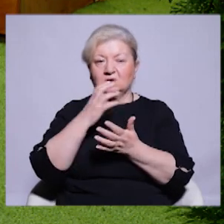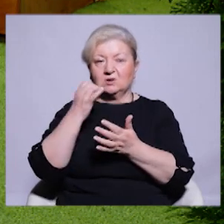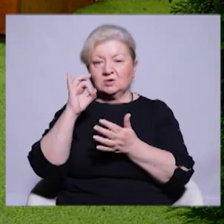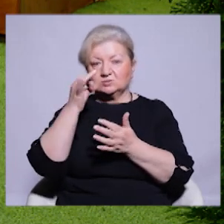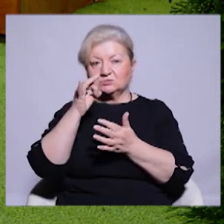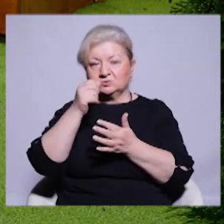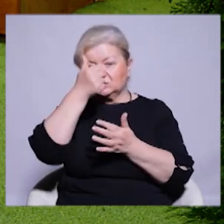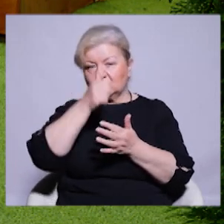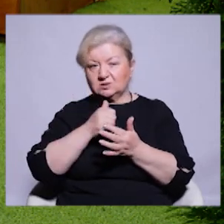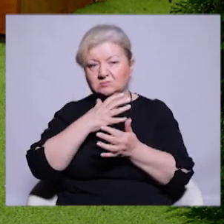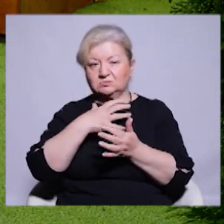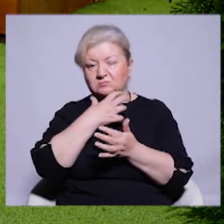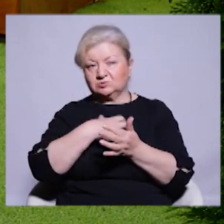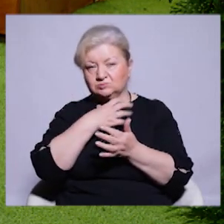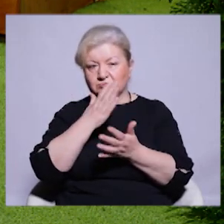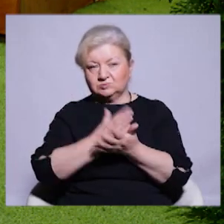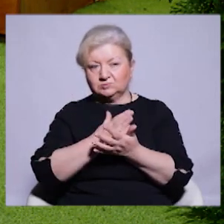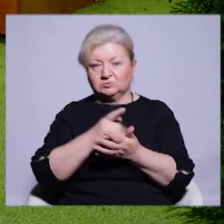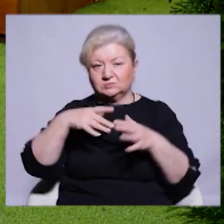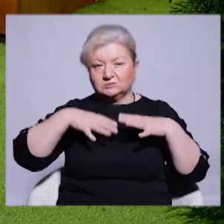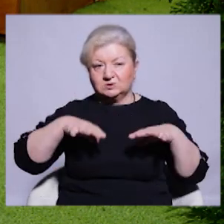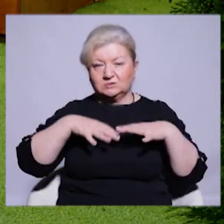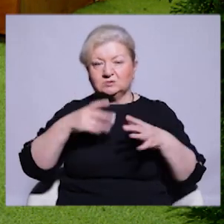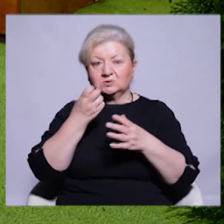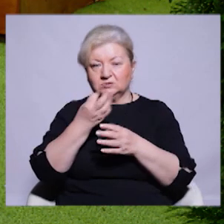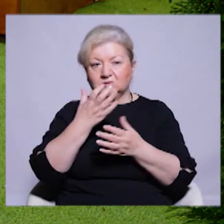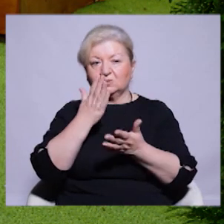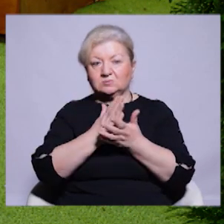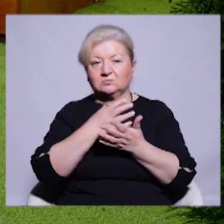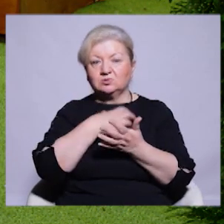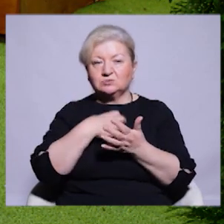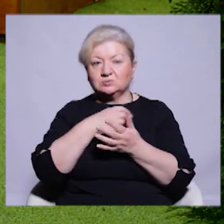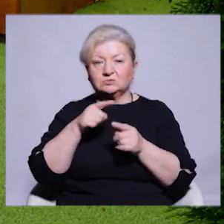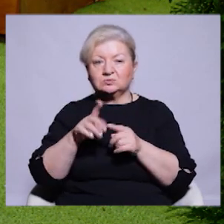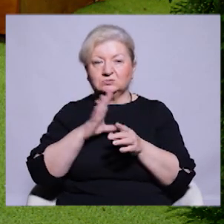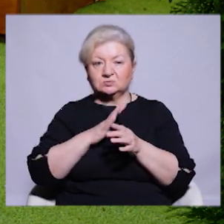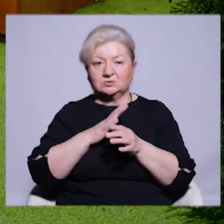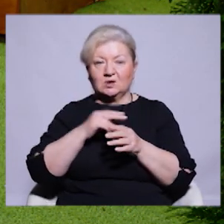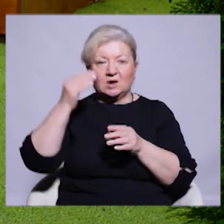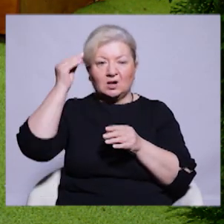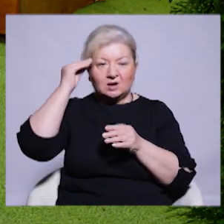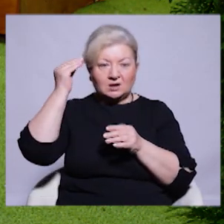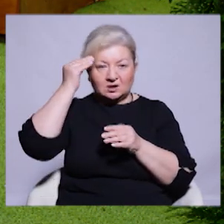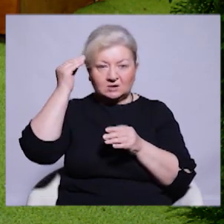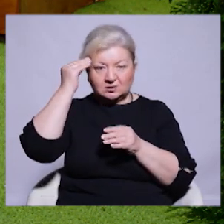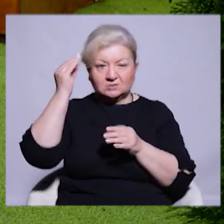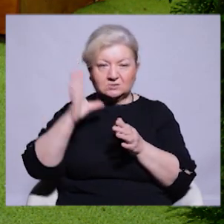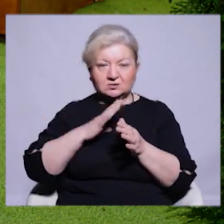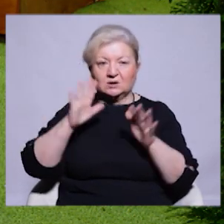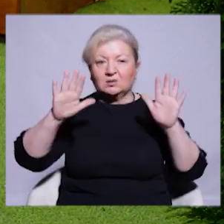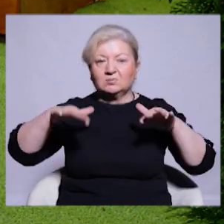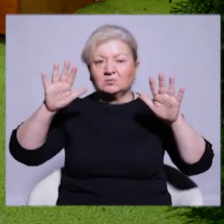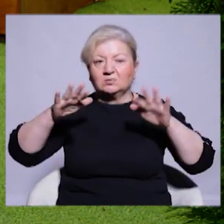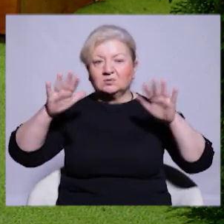ძეგლებს საქართველოში. კიდევ ძალიან მნიშვნელოვანი გახლდათ ის, რომ ლეგენდა იცით თქვენ, რომ